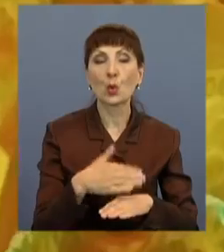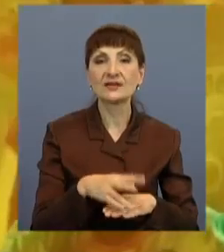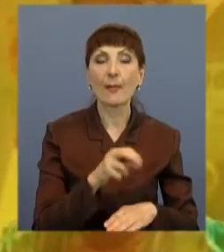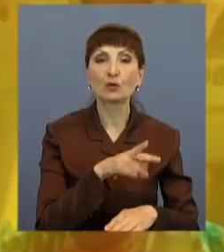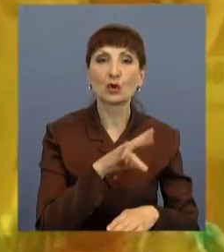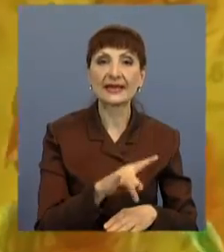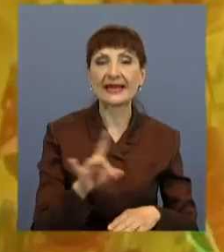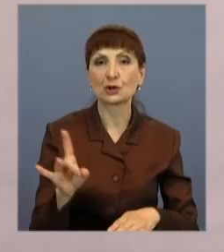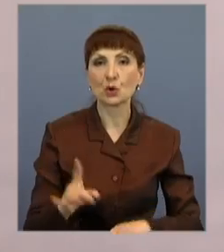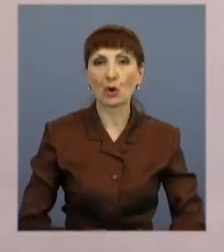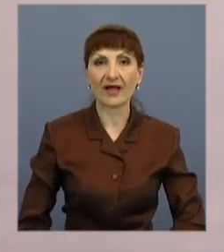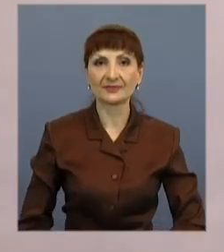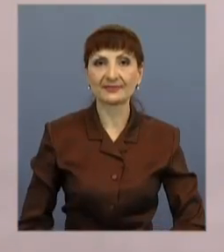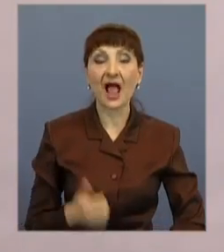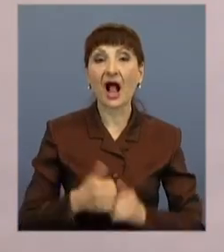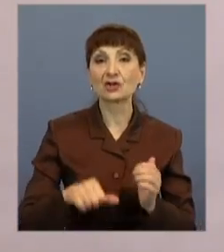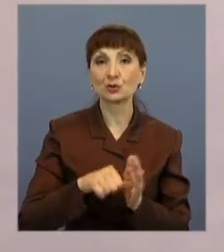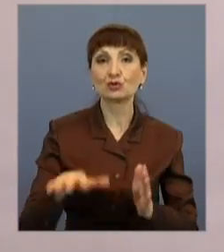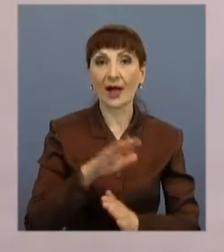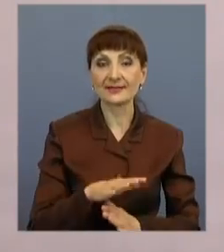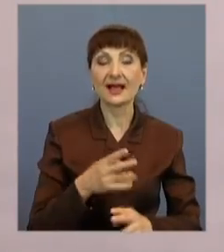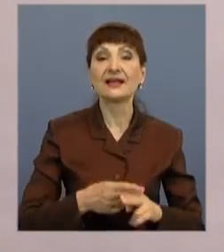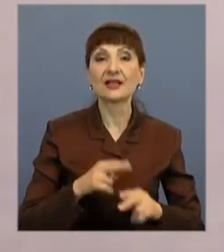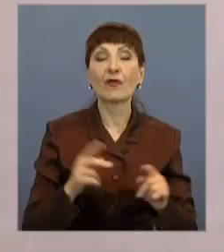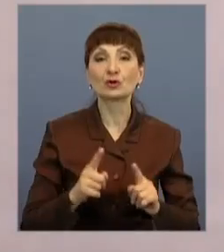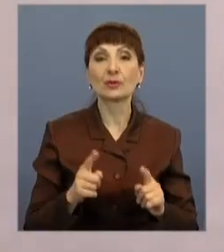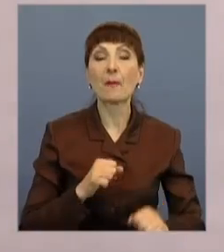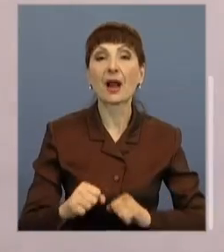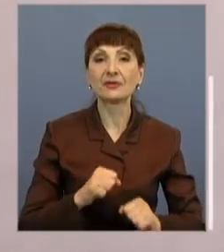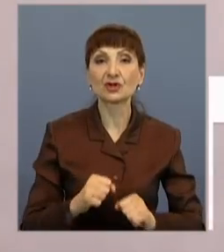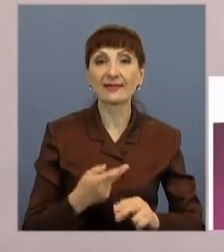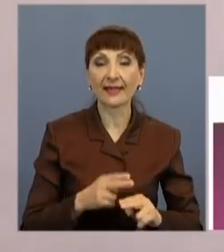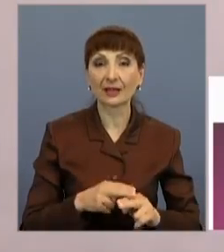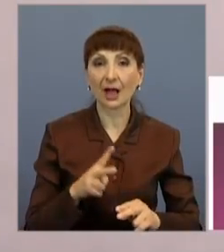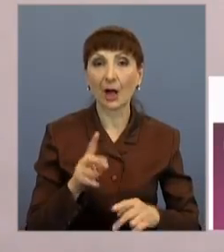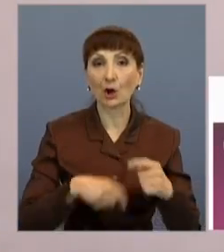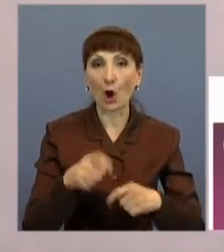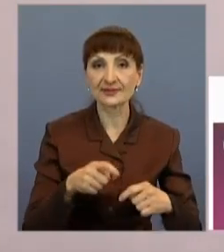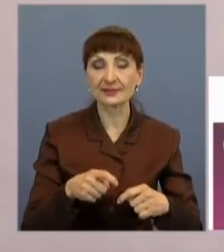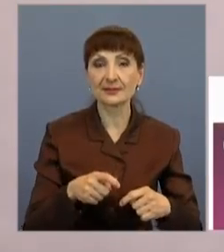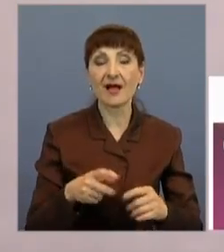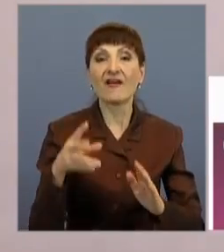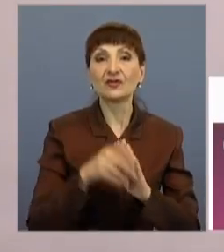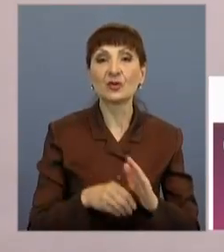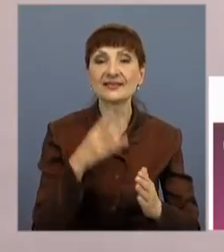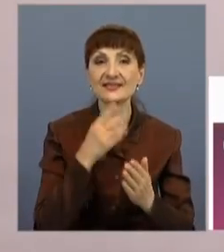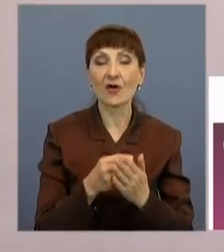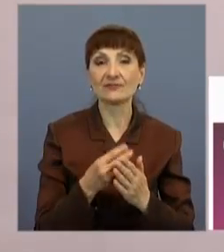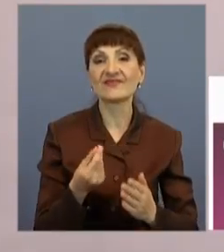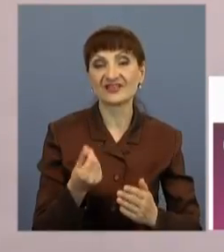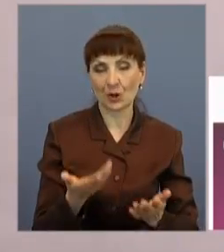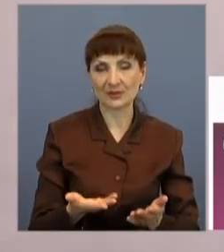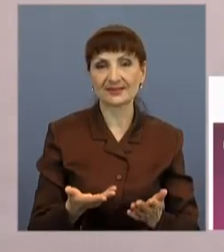и Рыскулова. Каждый участник для того, чтобы побежать «Ярко-кросс», вносит свой благотворительный